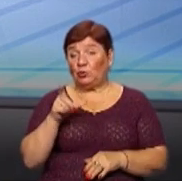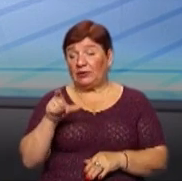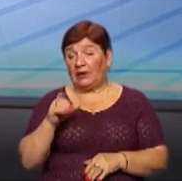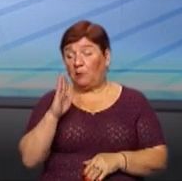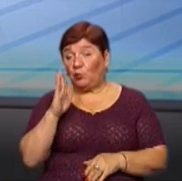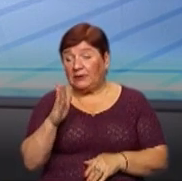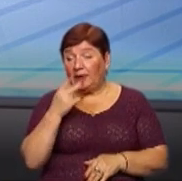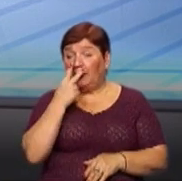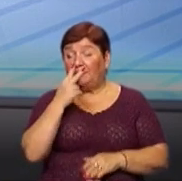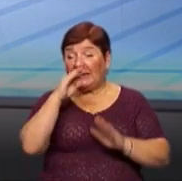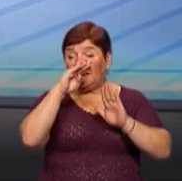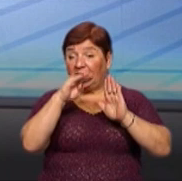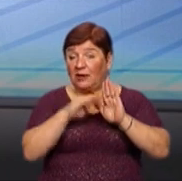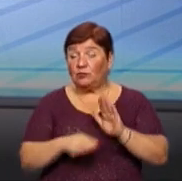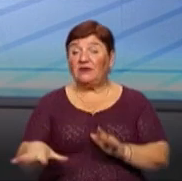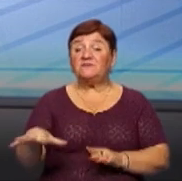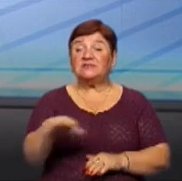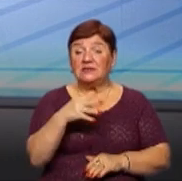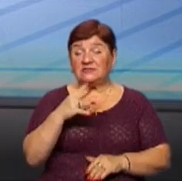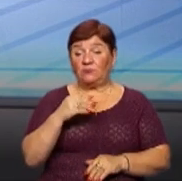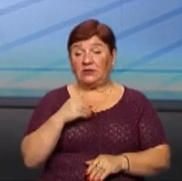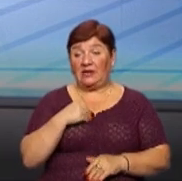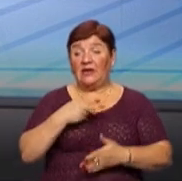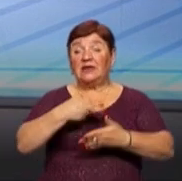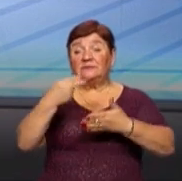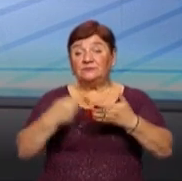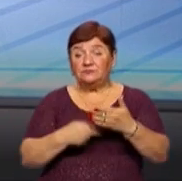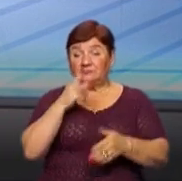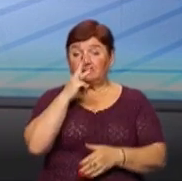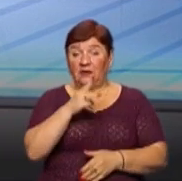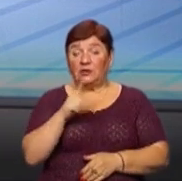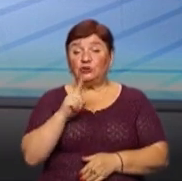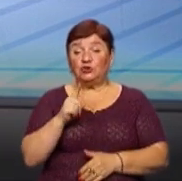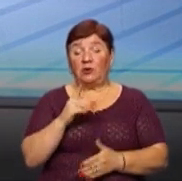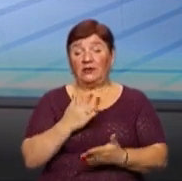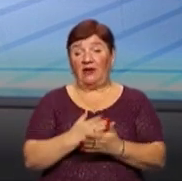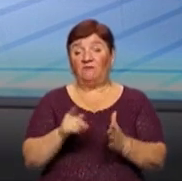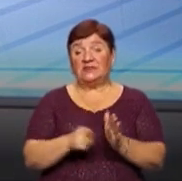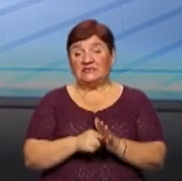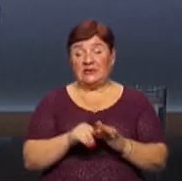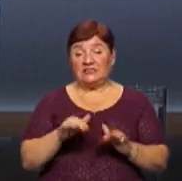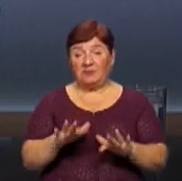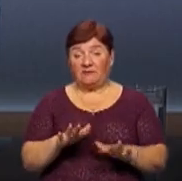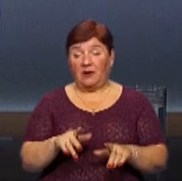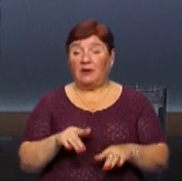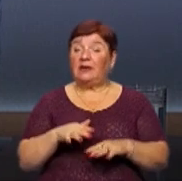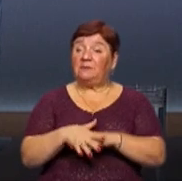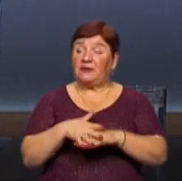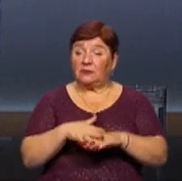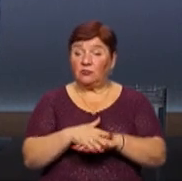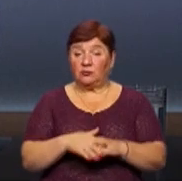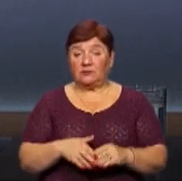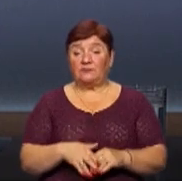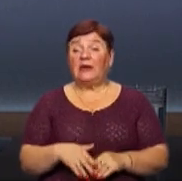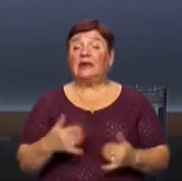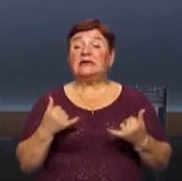мати можливість переглянути всі свої довідки, заробітки, стаж, все, що в неї в пенсійній справі є. І порядок розрахунку пенсії. Ну